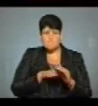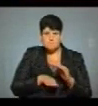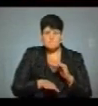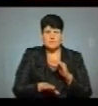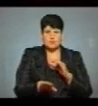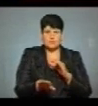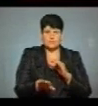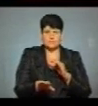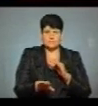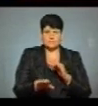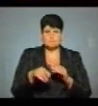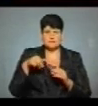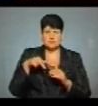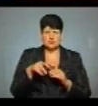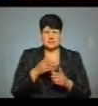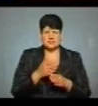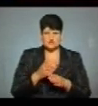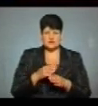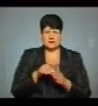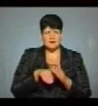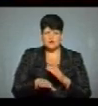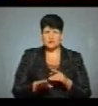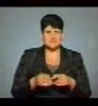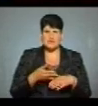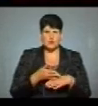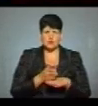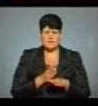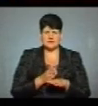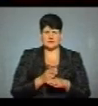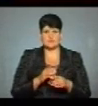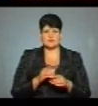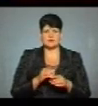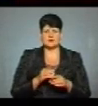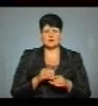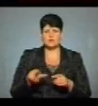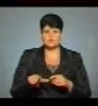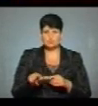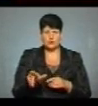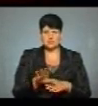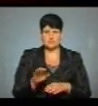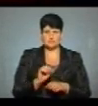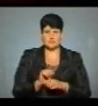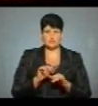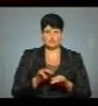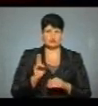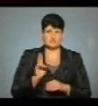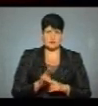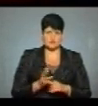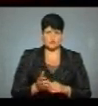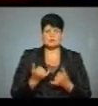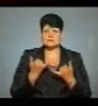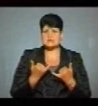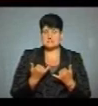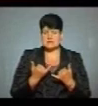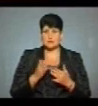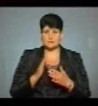проїжджою частиною, під пішохідною частиною, для того, щоб не руйнувати тротуари, не руйнувати проїжджу частину і не зупиняти рух транспорту. Зараз